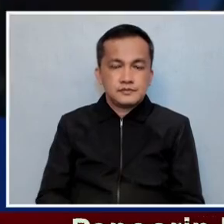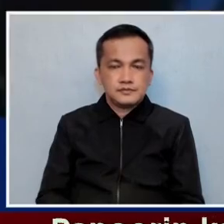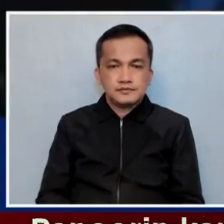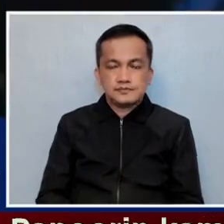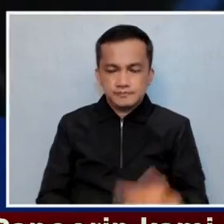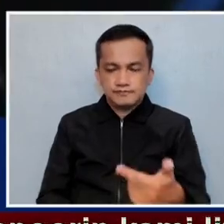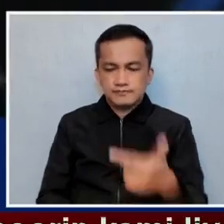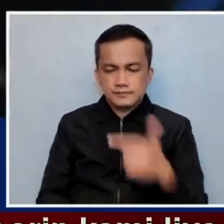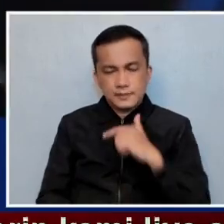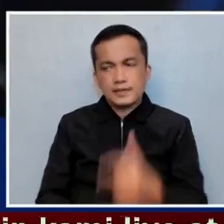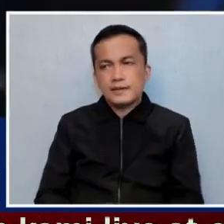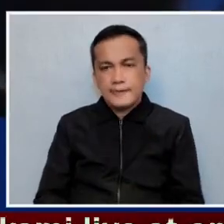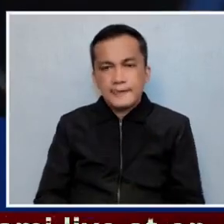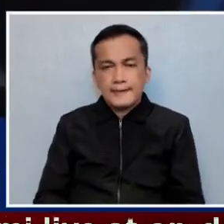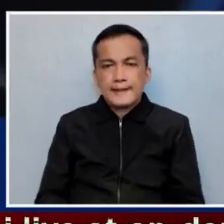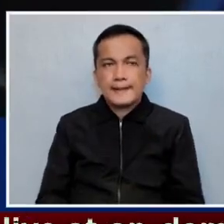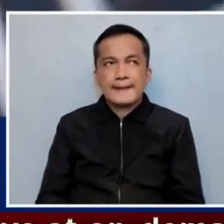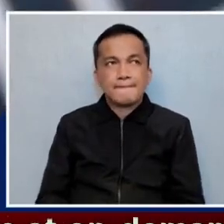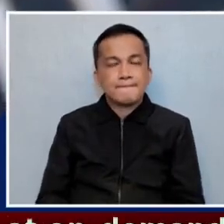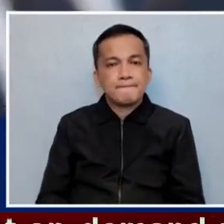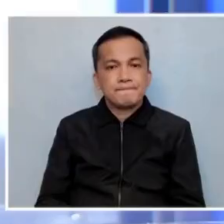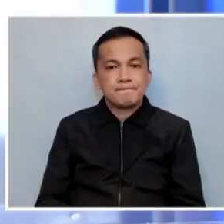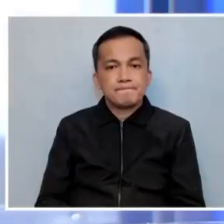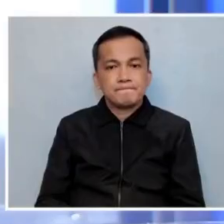Bosano, ABS-CBN News.